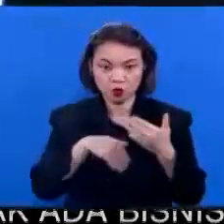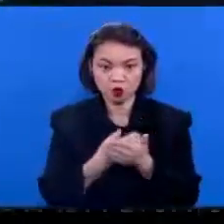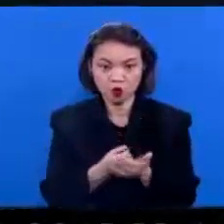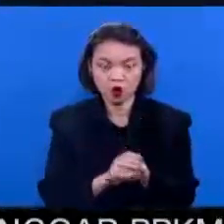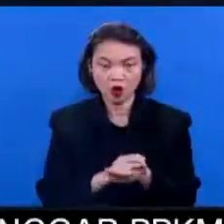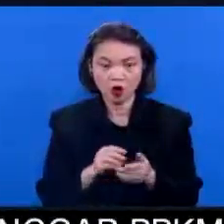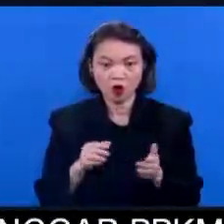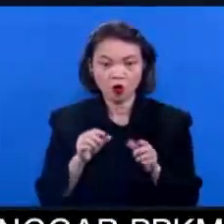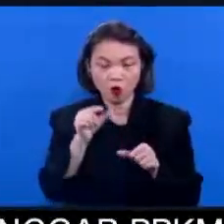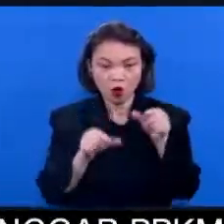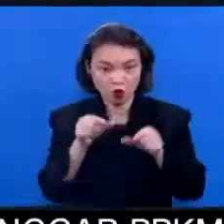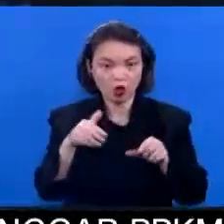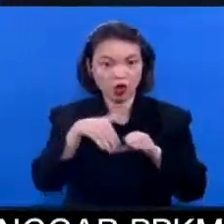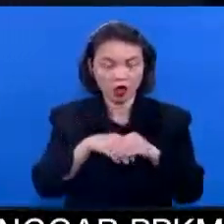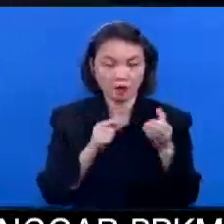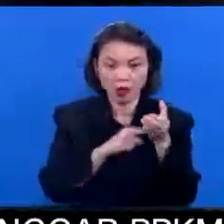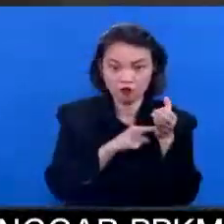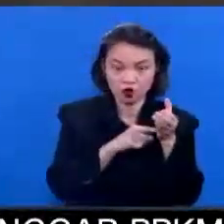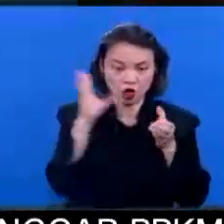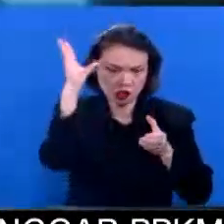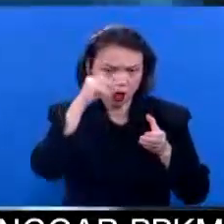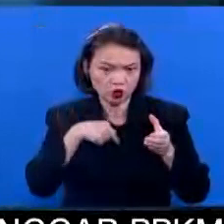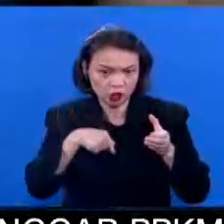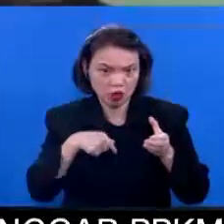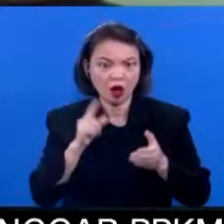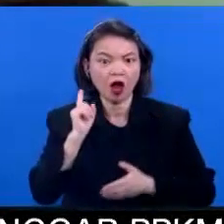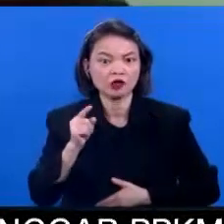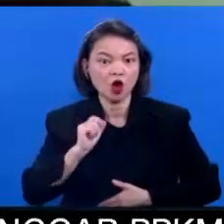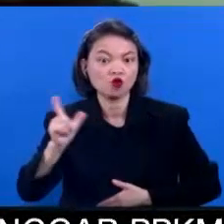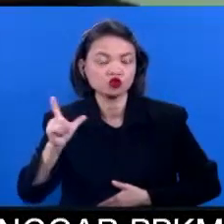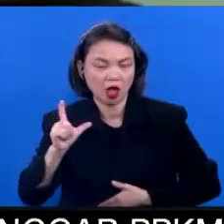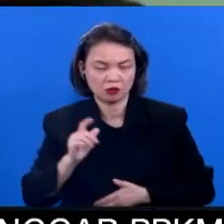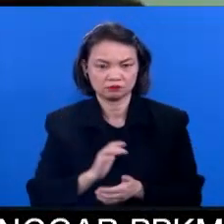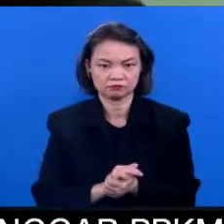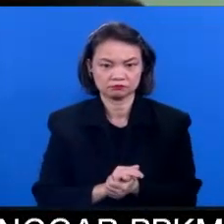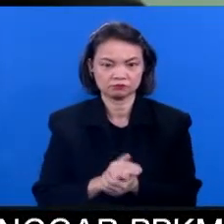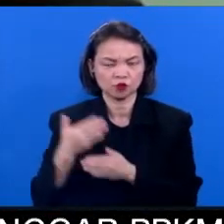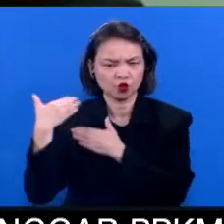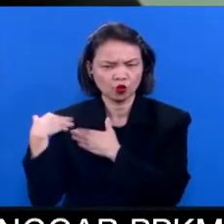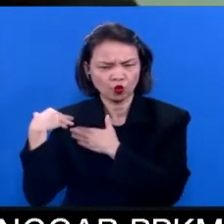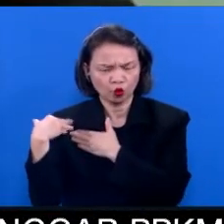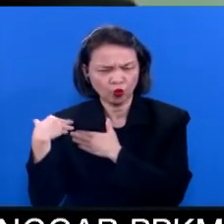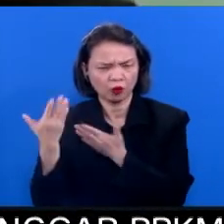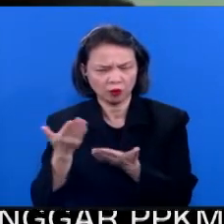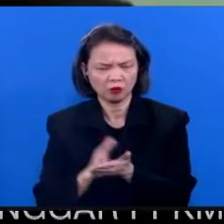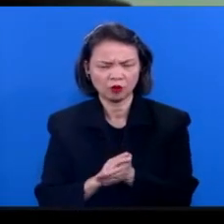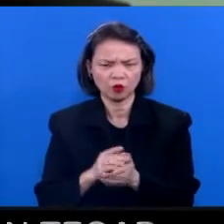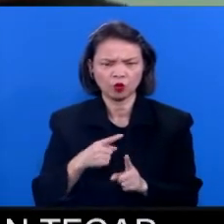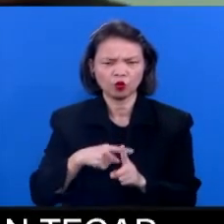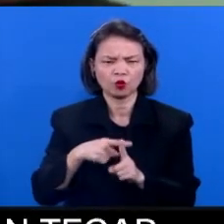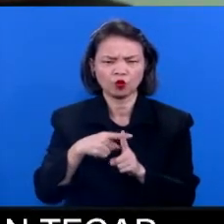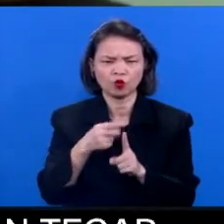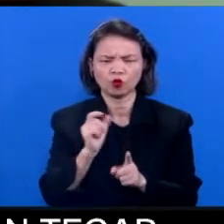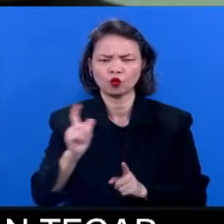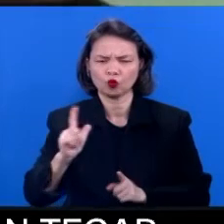ponselnya. TM stres dan masuk ke rumah sakit. Beban untuk pribadi saya karena